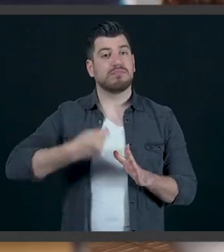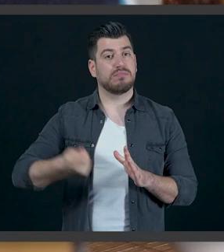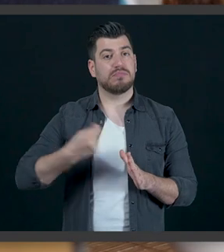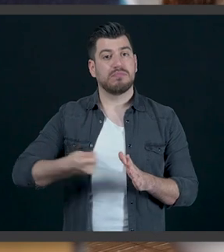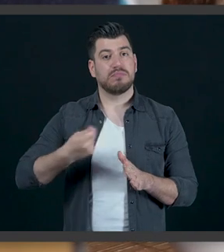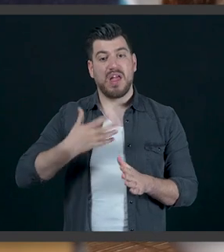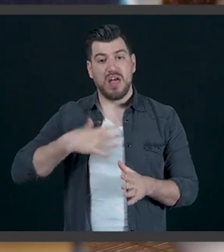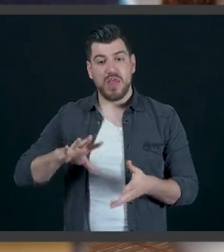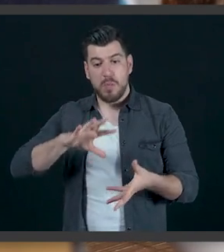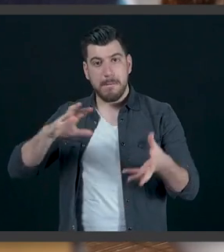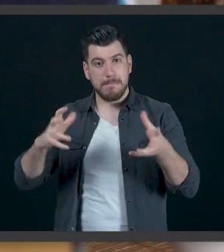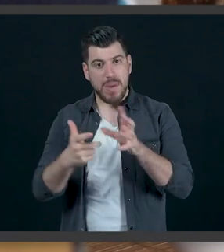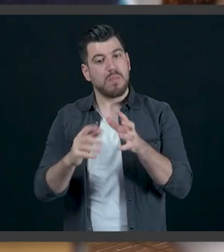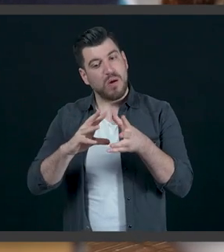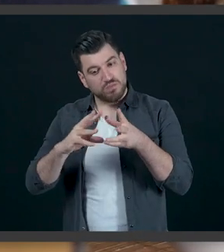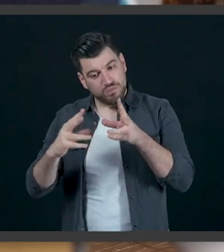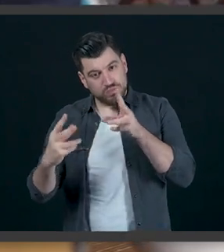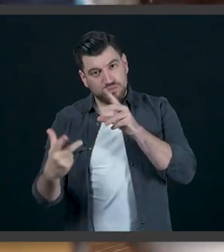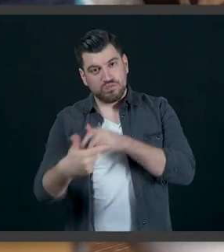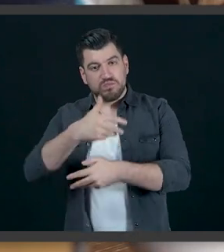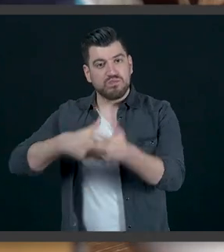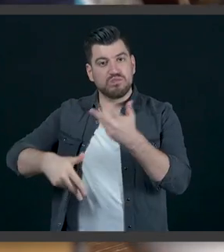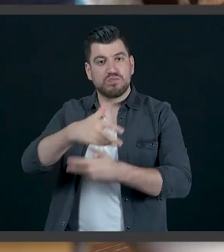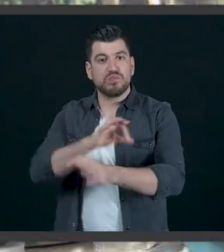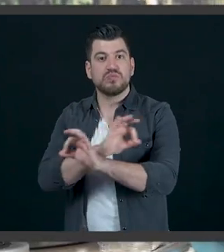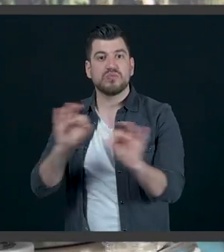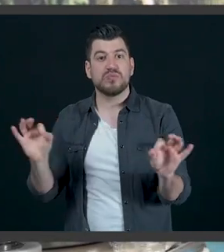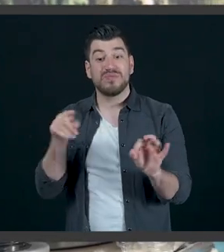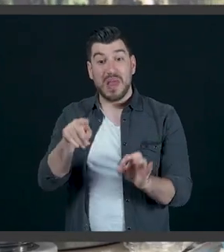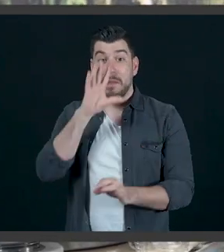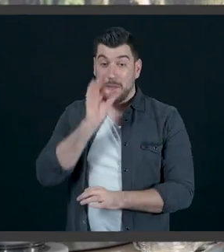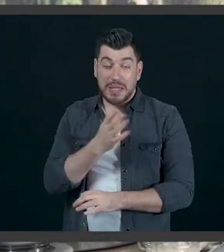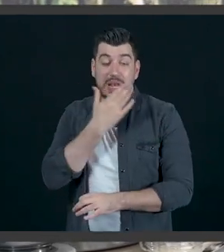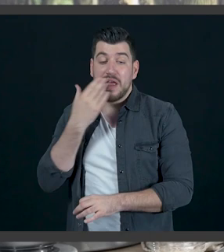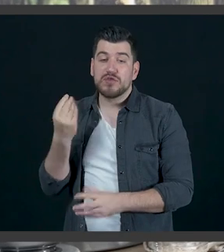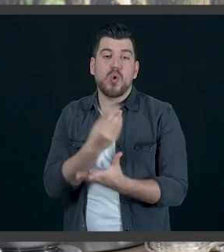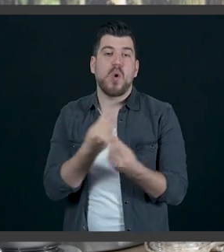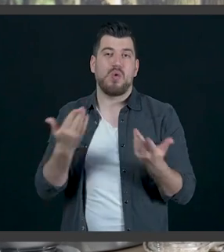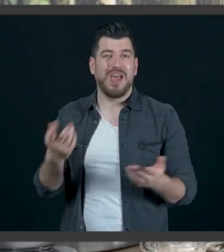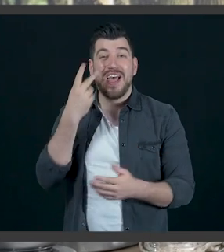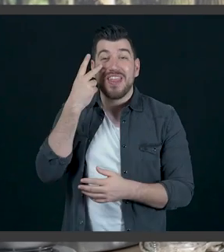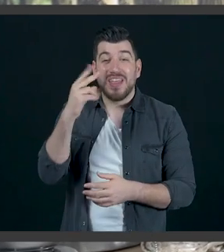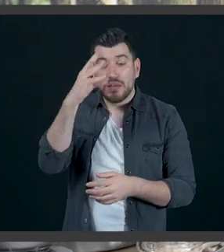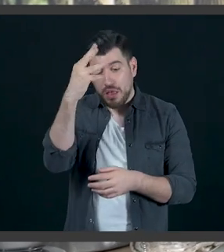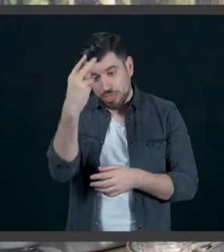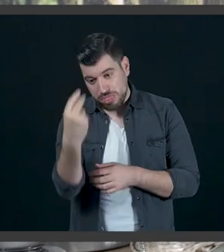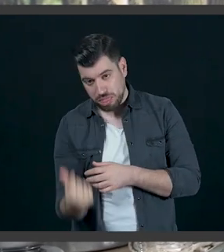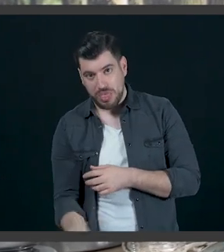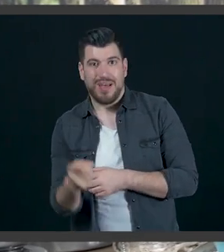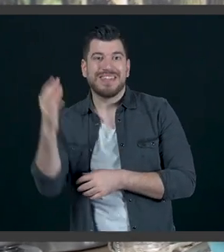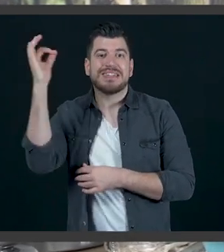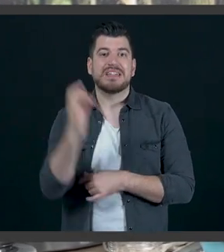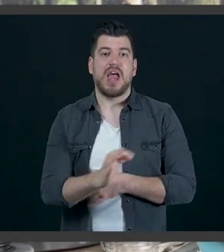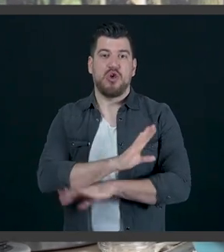Θέλω να ομογενοποιηθεί το μείγμα μας. Ξαναλέω άλλη μία φορά ότι είναι ό,τι πιο γευστικό στη σοκολάτα έχετε δοκιμάσει ποτέ. Κοιτάξτε ένα μείγμα.